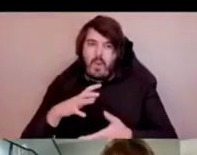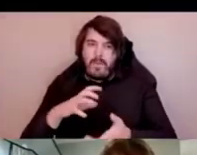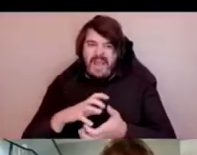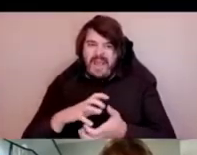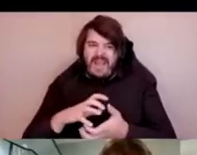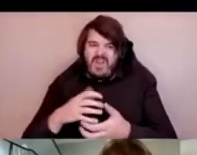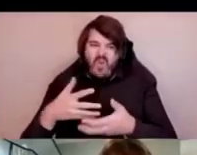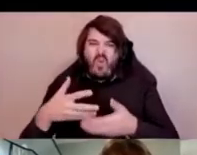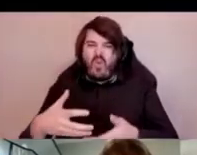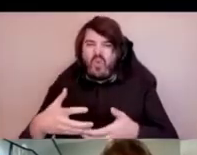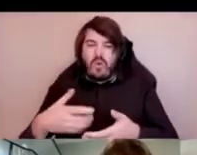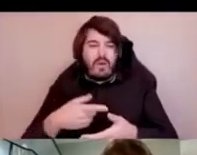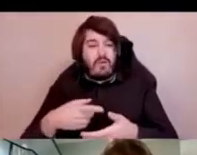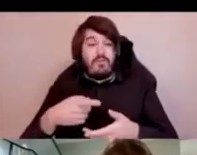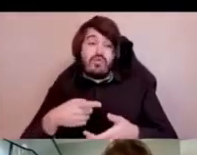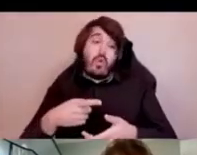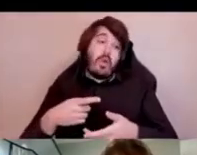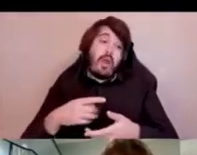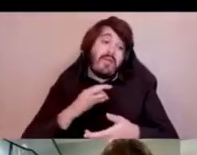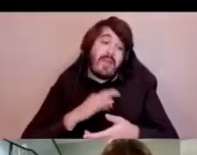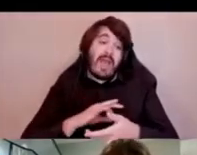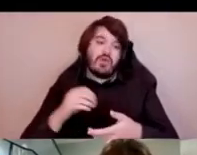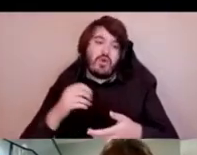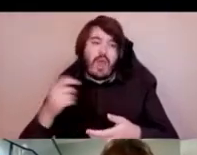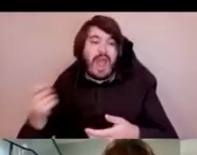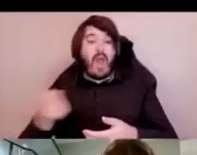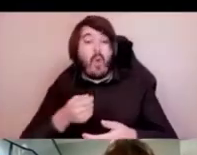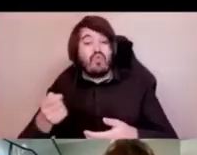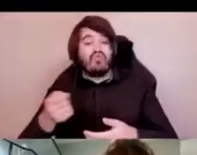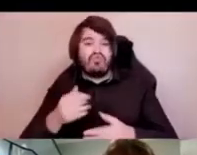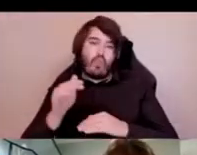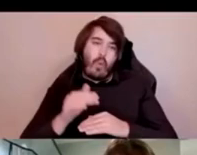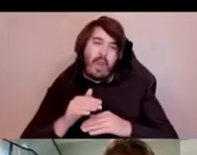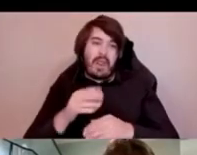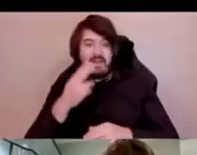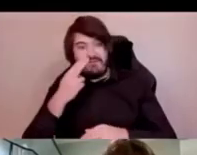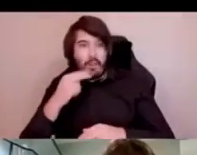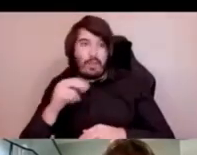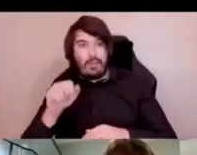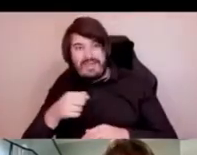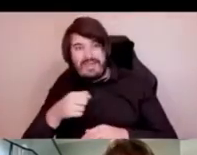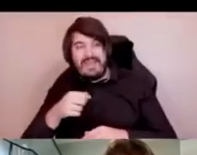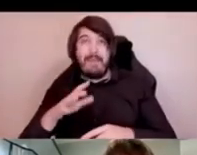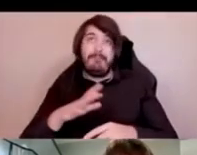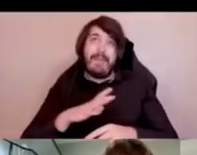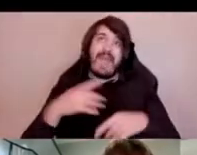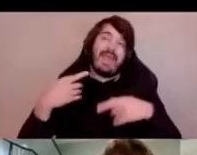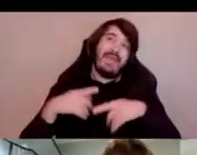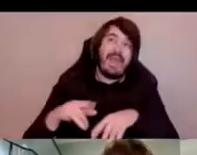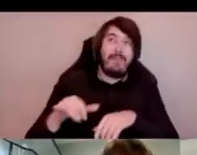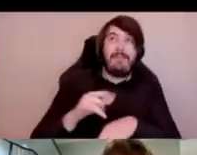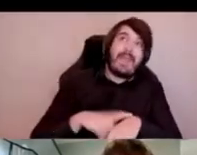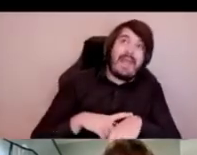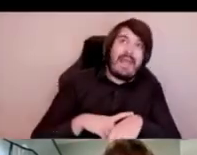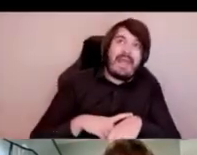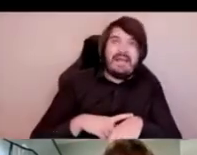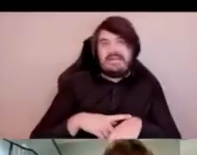l'eau, donc ça l'évite d'avoir à arroser trop souvent, ce qui nous sauve du temps. Mais en même